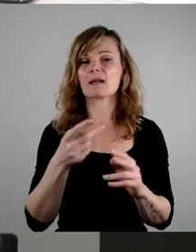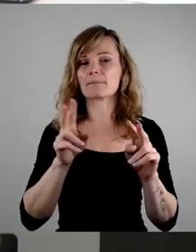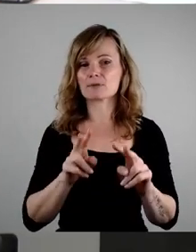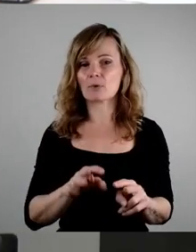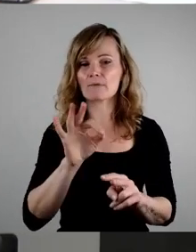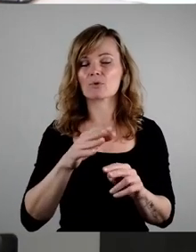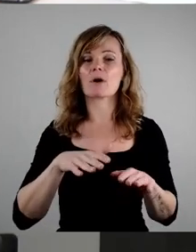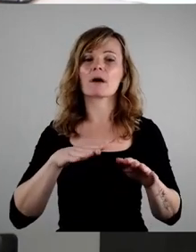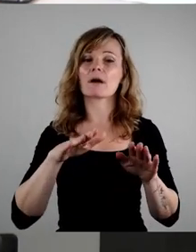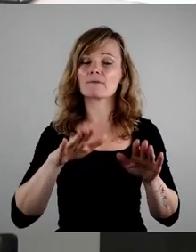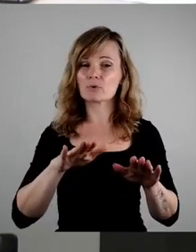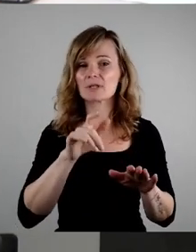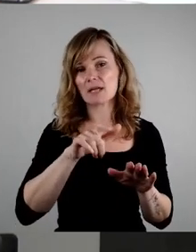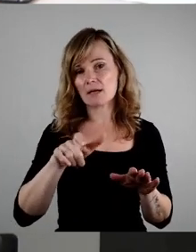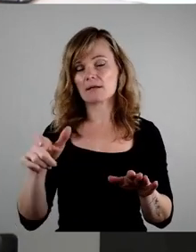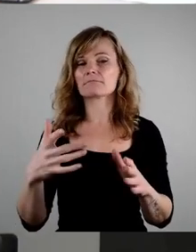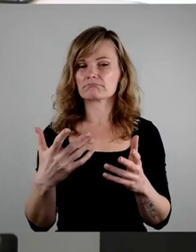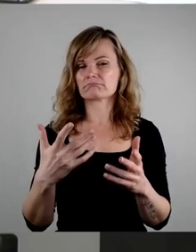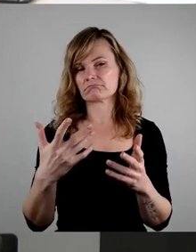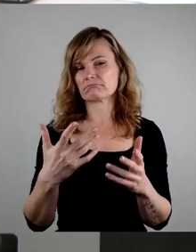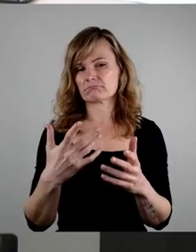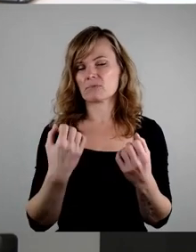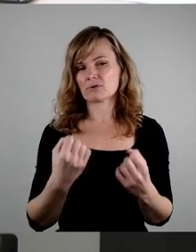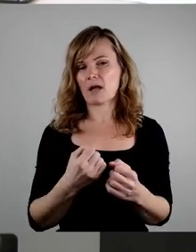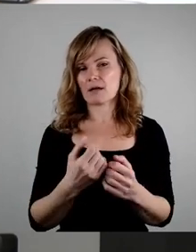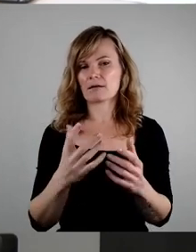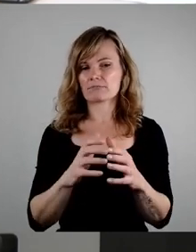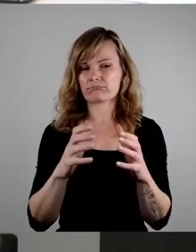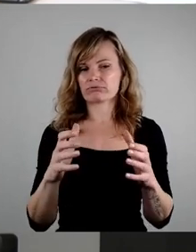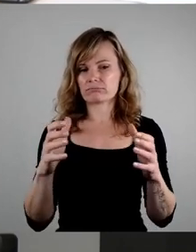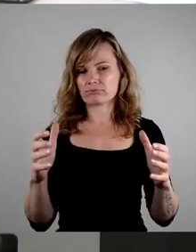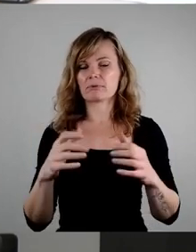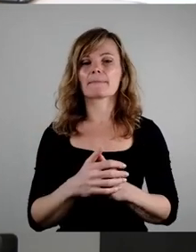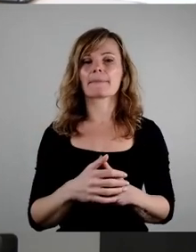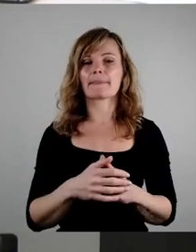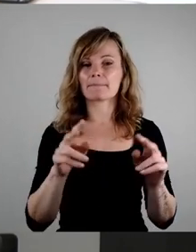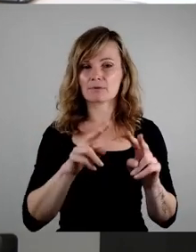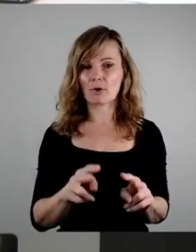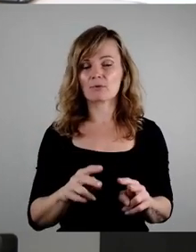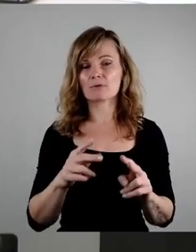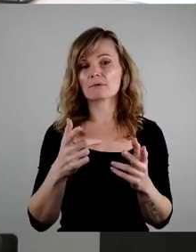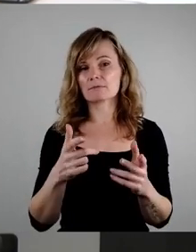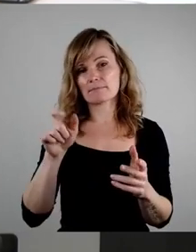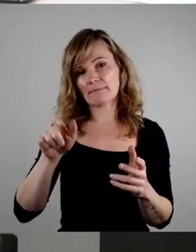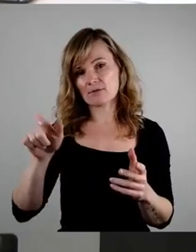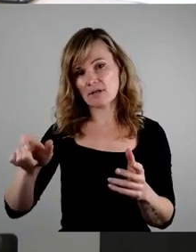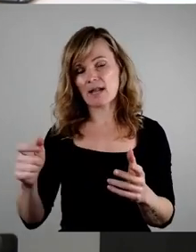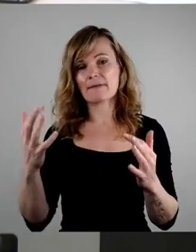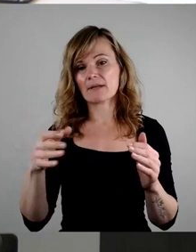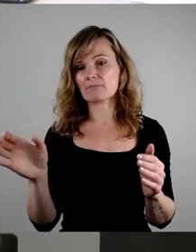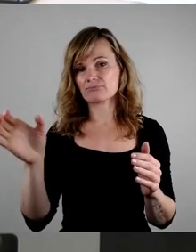ausgebaut. Hier wurde der Betreuungsschlüssel, der Kreis der zu Betreuenden geändert und noch